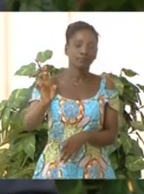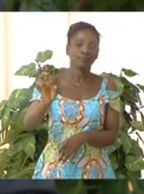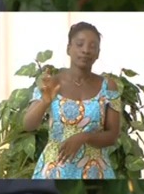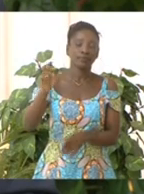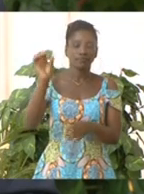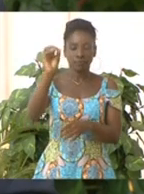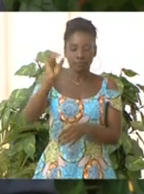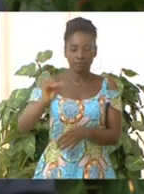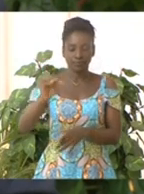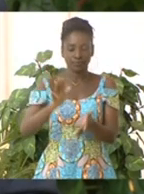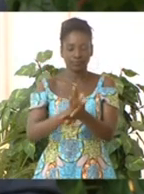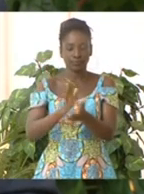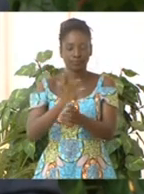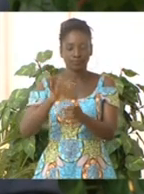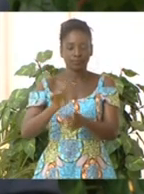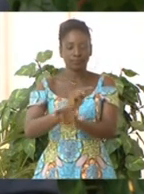Bulletin nul,